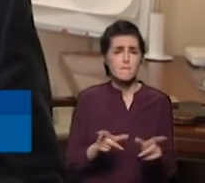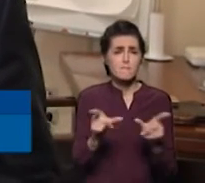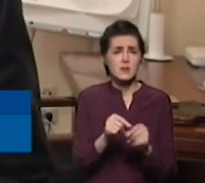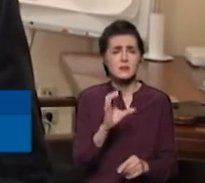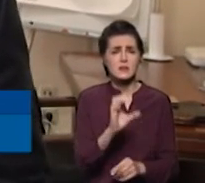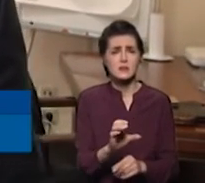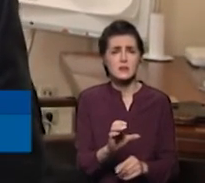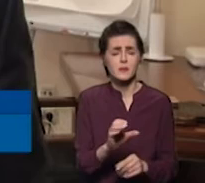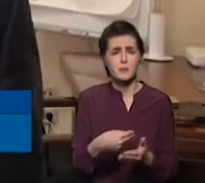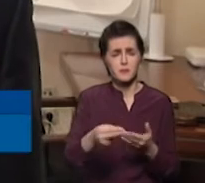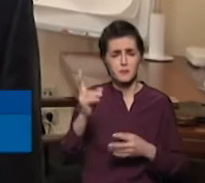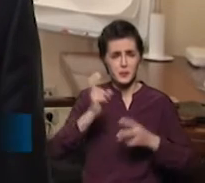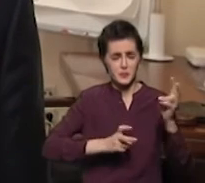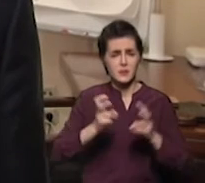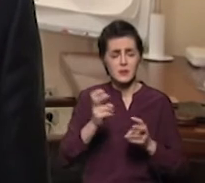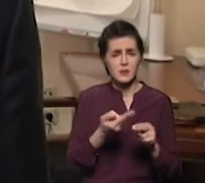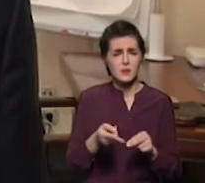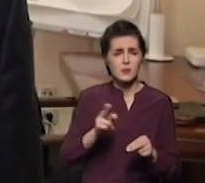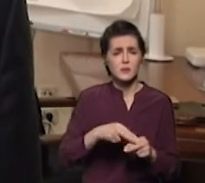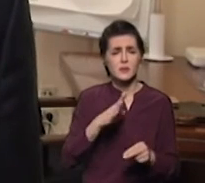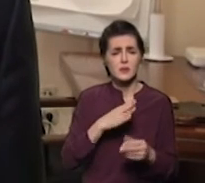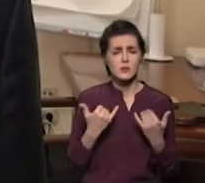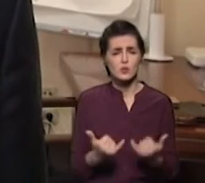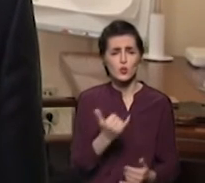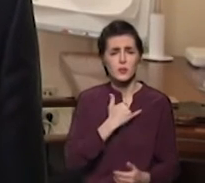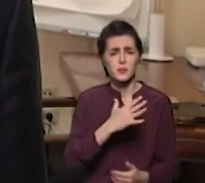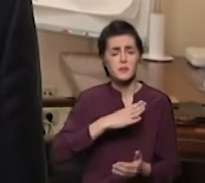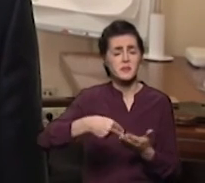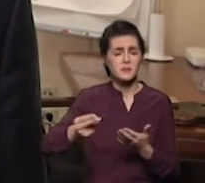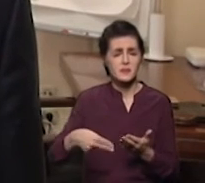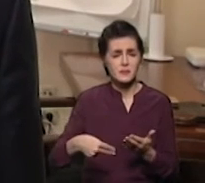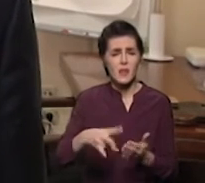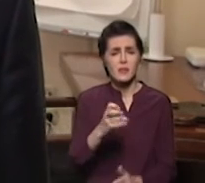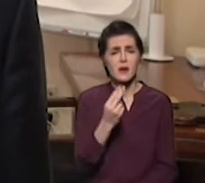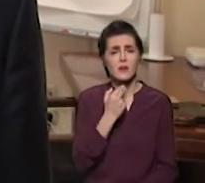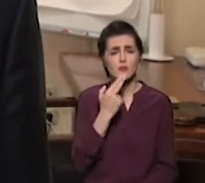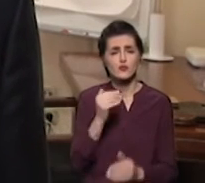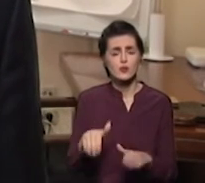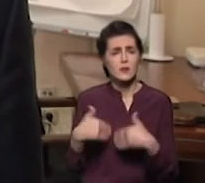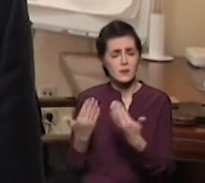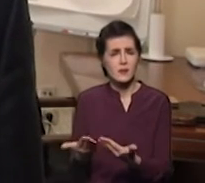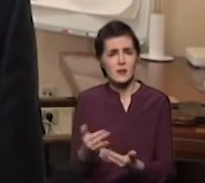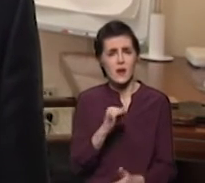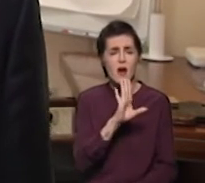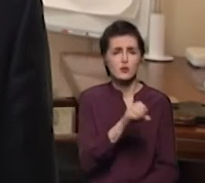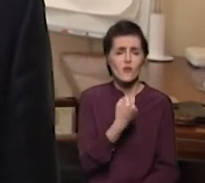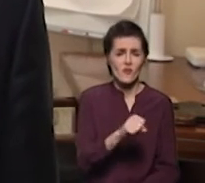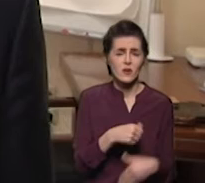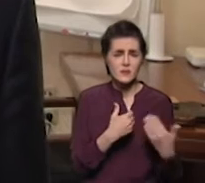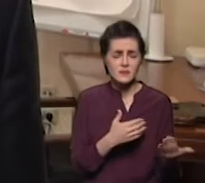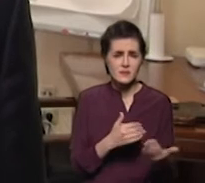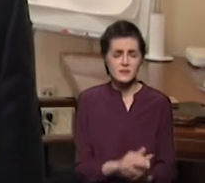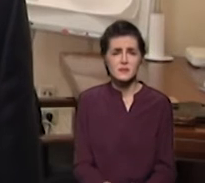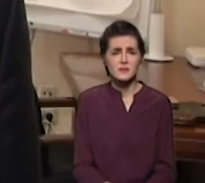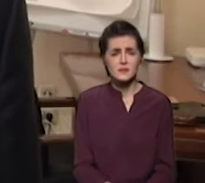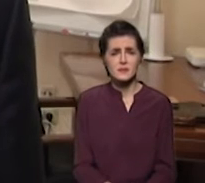совместно с предприемством, и у нас сегодня было подписание и на Ильича, и от «Азовсталь»,